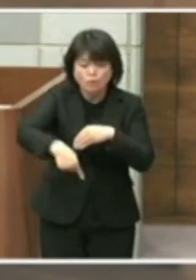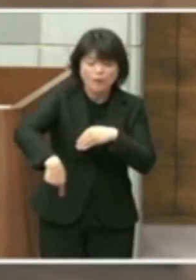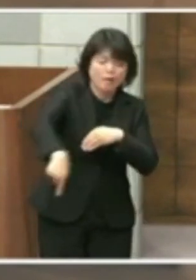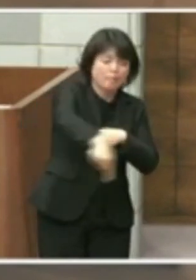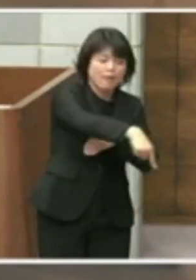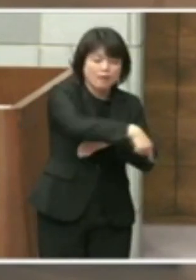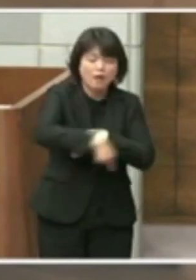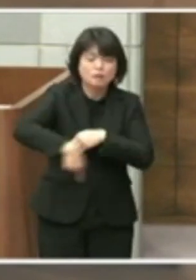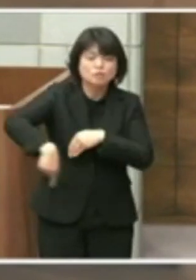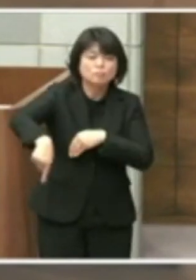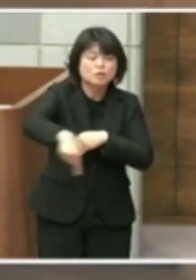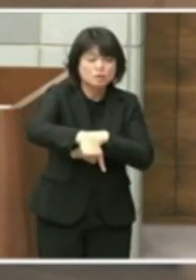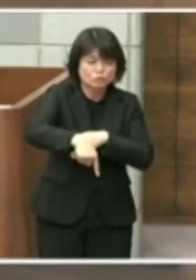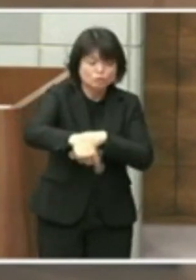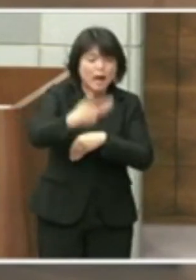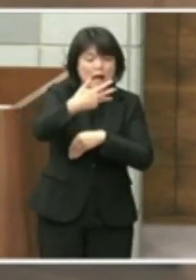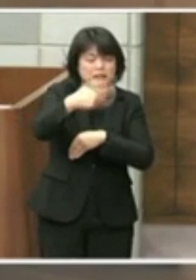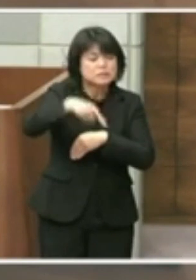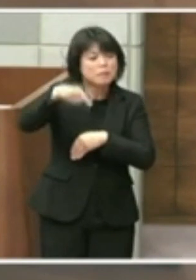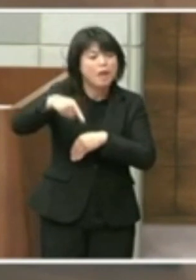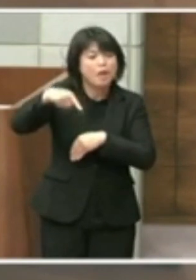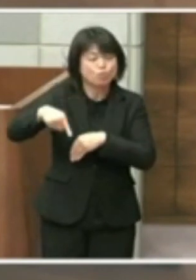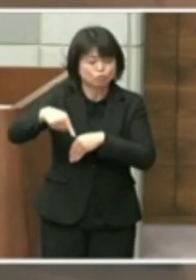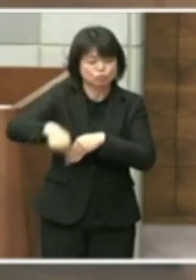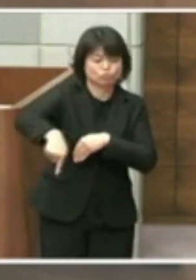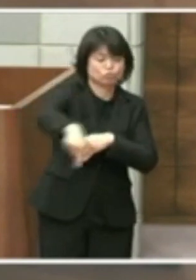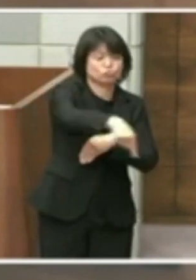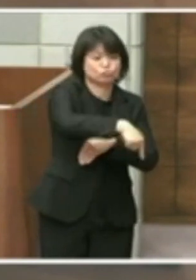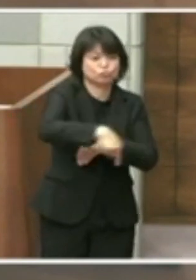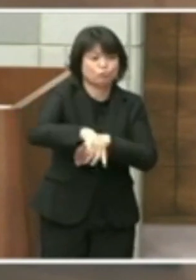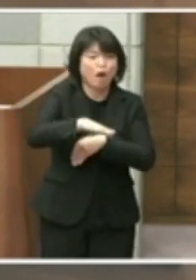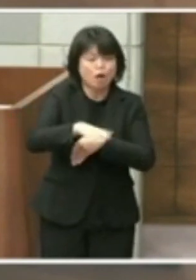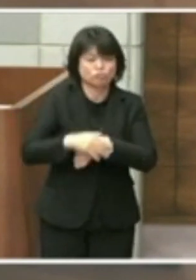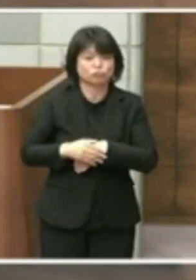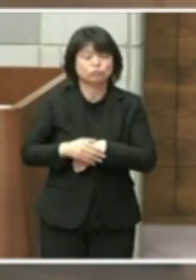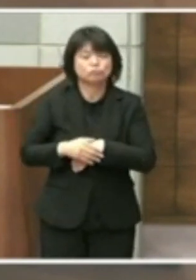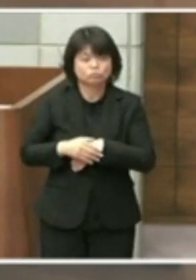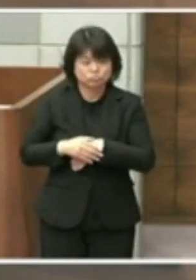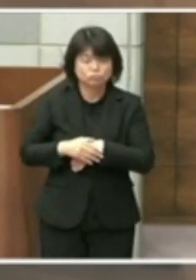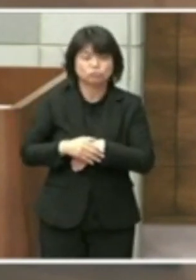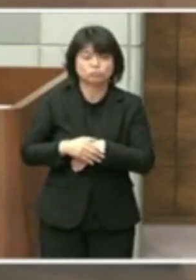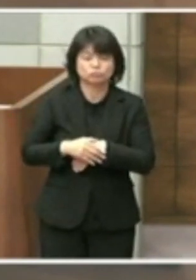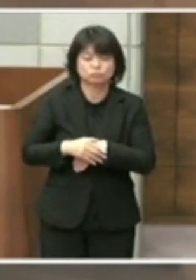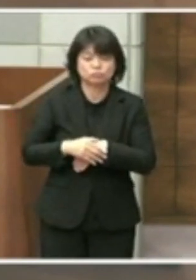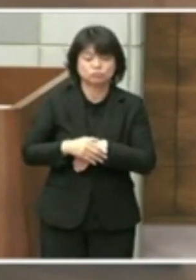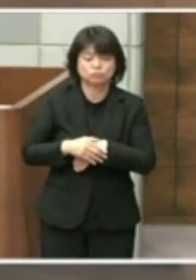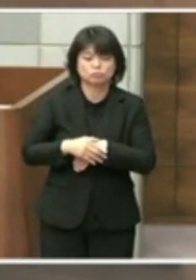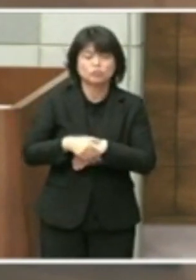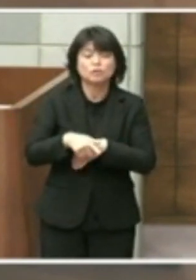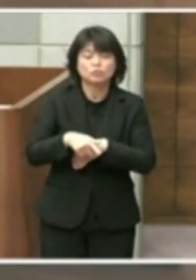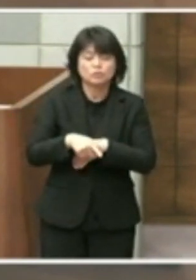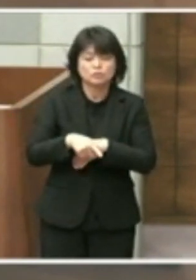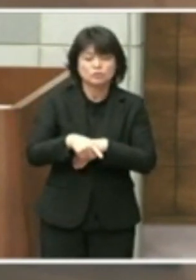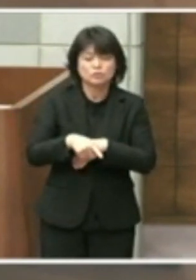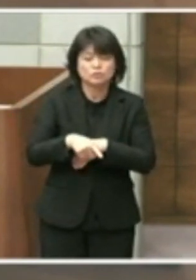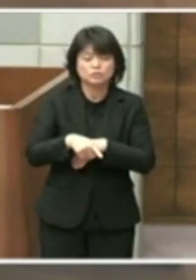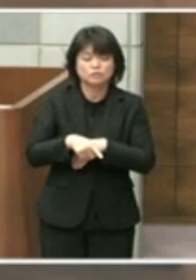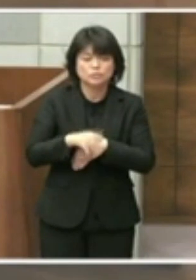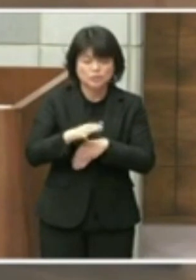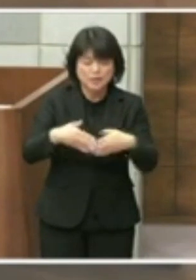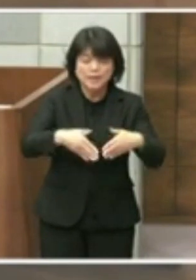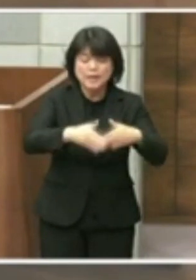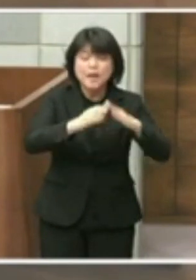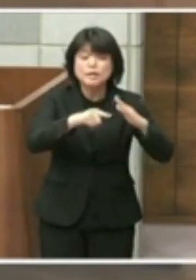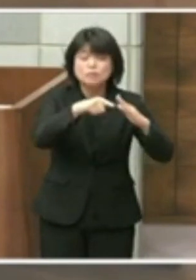スペースは約8メートルという形でお聞きしておりますので、そういったすでに建設